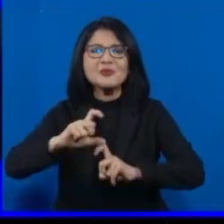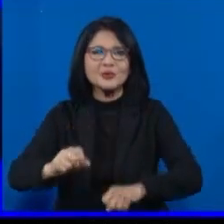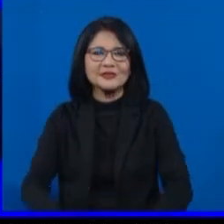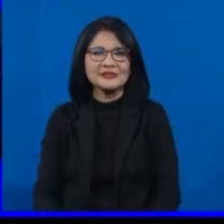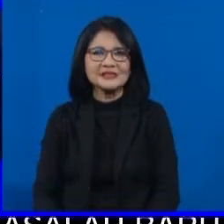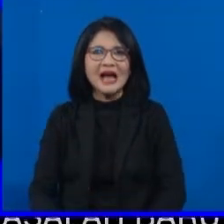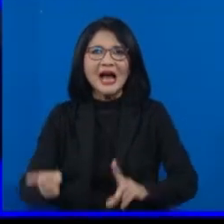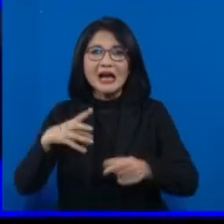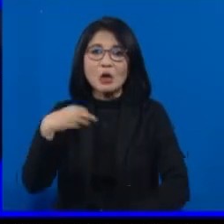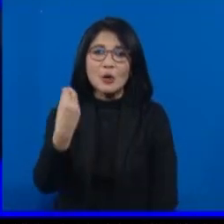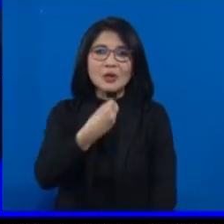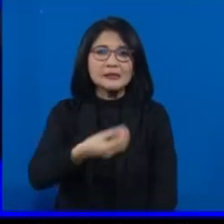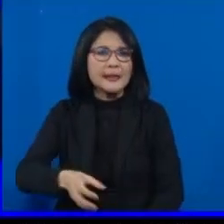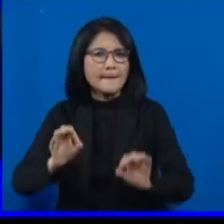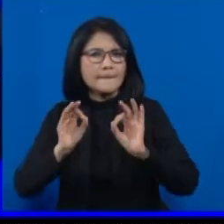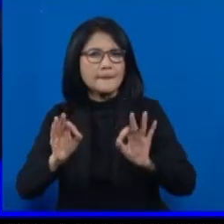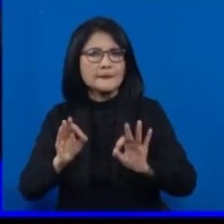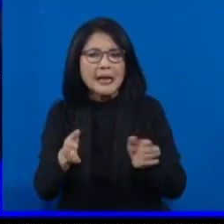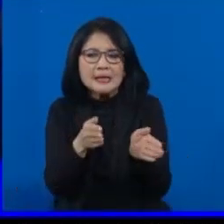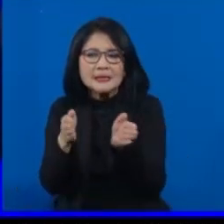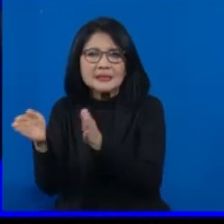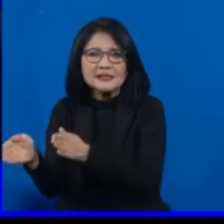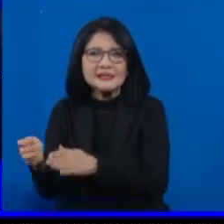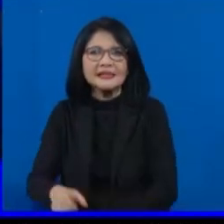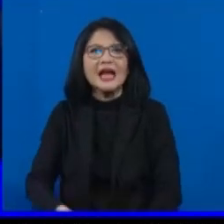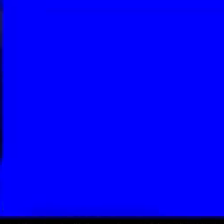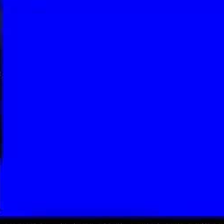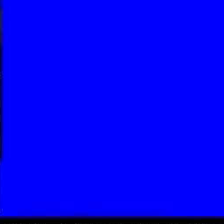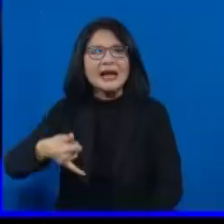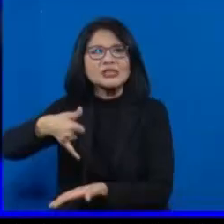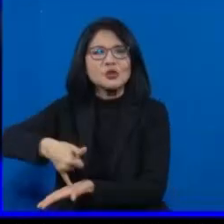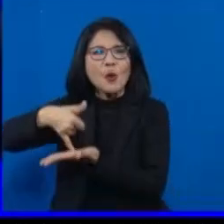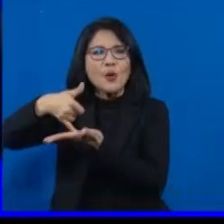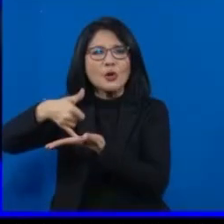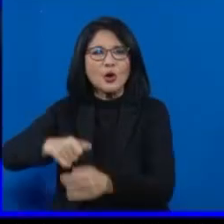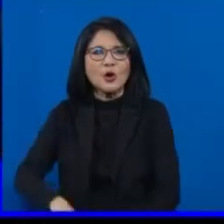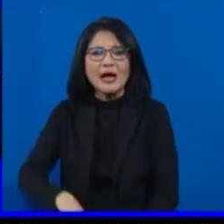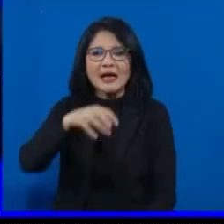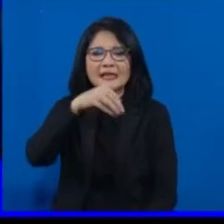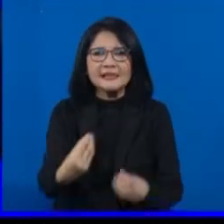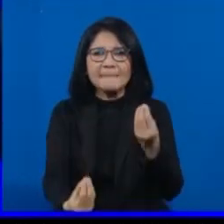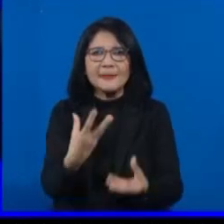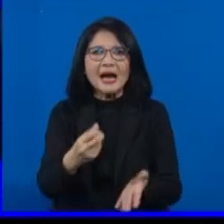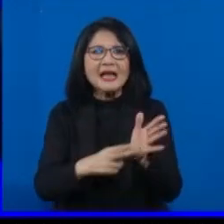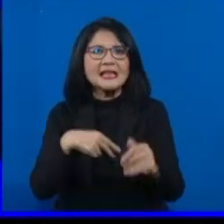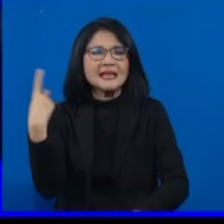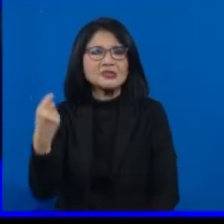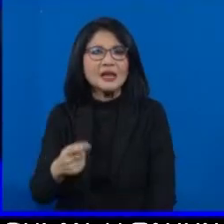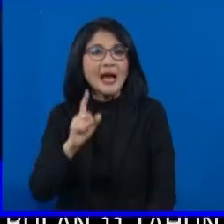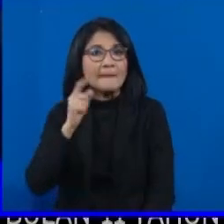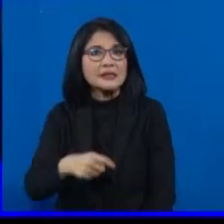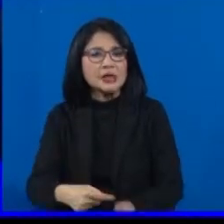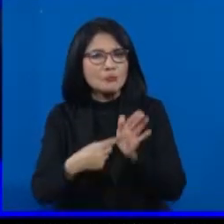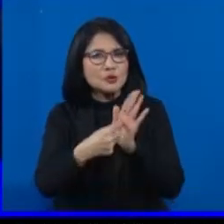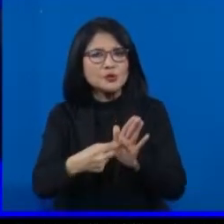Atau kalau ingin wisata edukatif bisa geser sedikit ke Situ Bondo, tepatnya ke Taman Nasional Baluran. Di sana Anda bisa mengenalkan pada anak flora dan